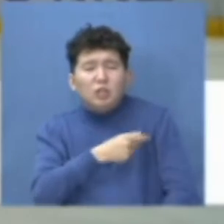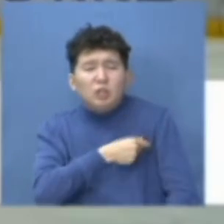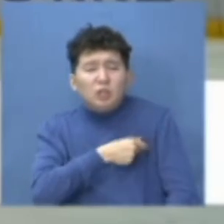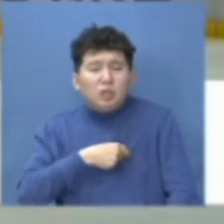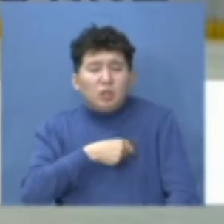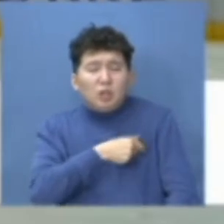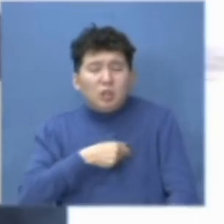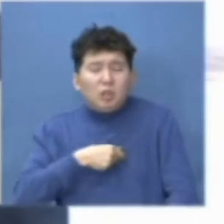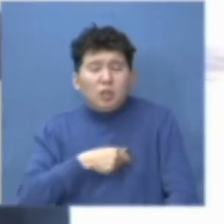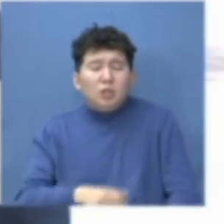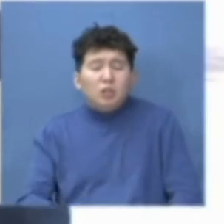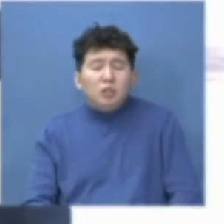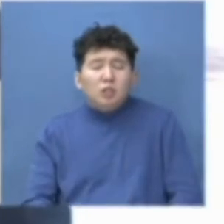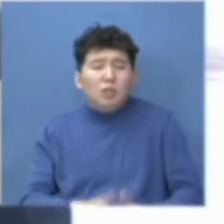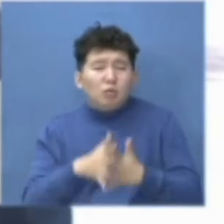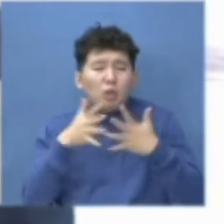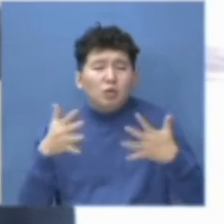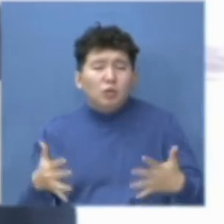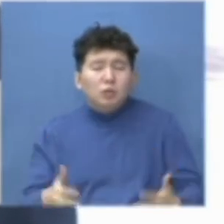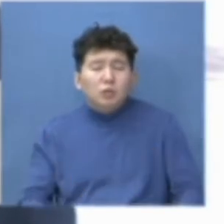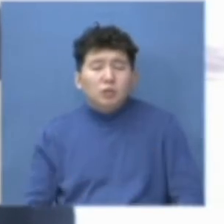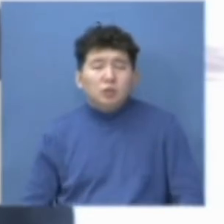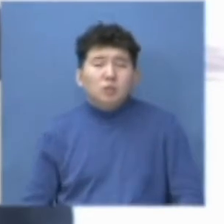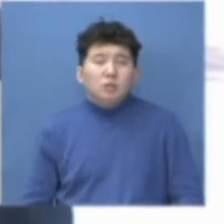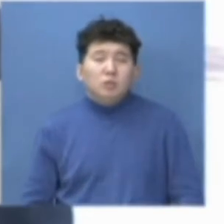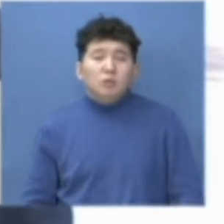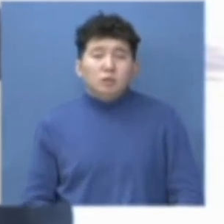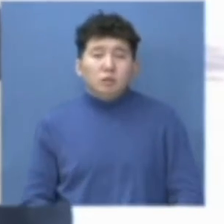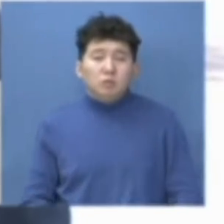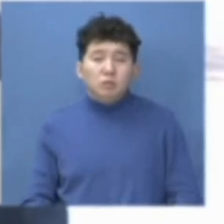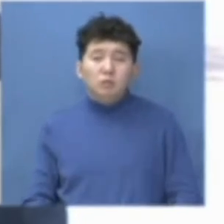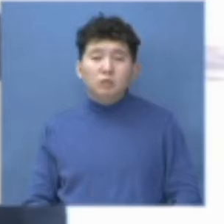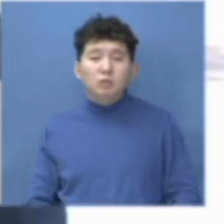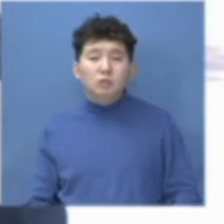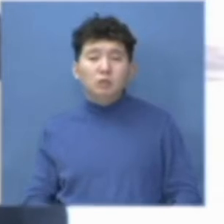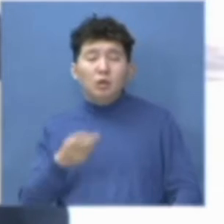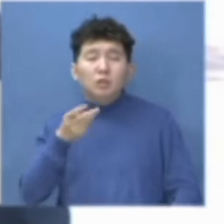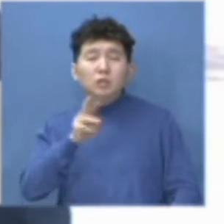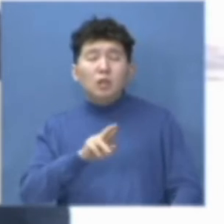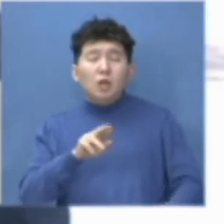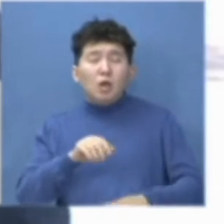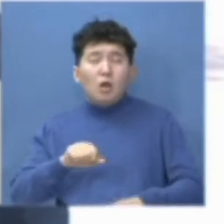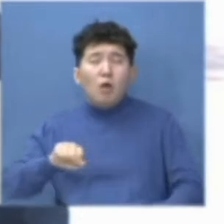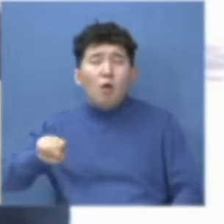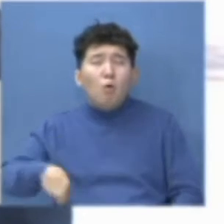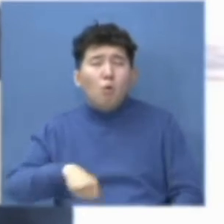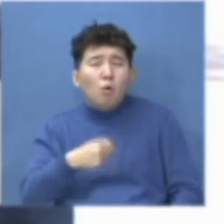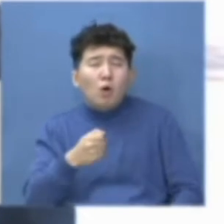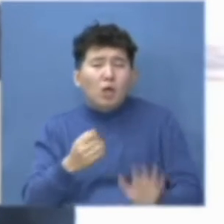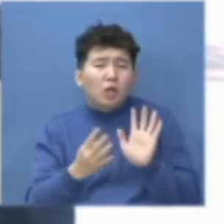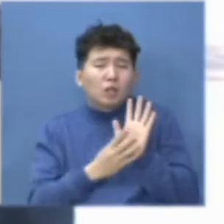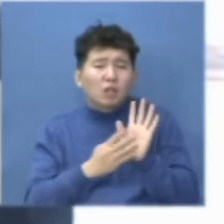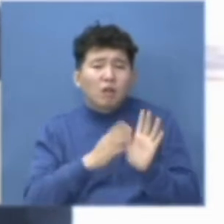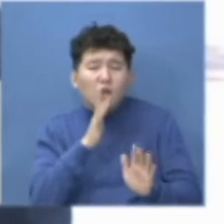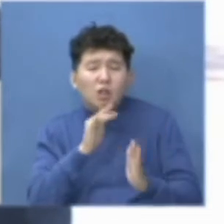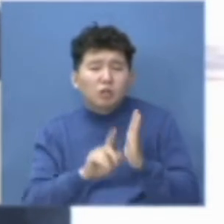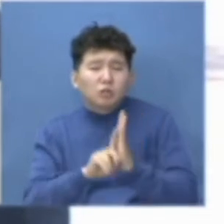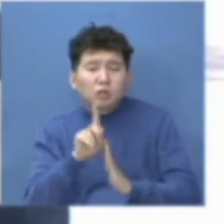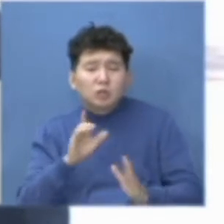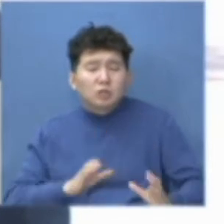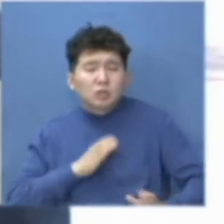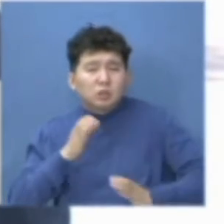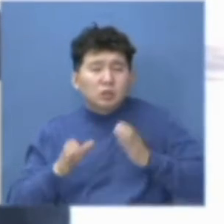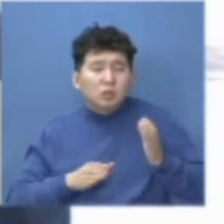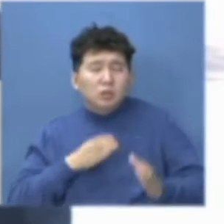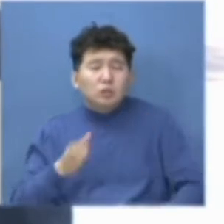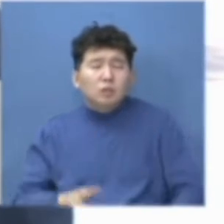сложно переоценить. Я сам пришел, для хоккейных мерок это поздно, я пришел в 9 лет. Ну, в принципе, я дорос